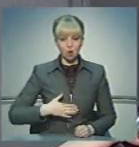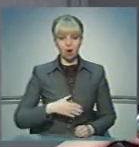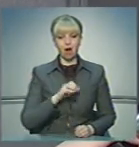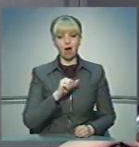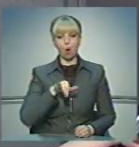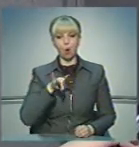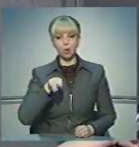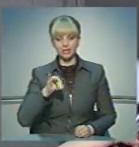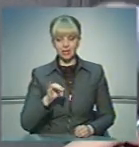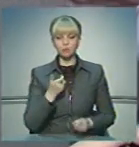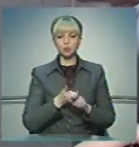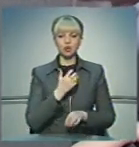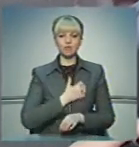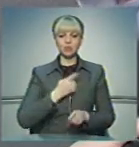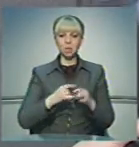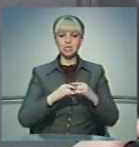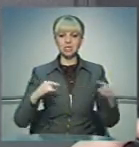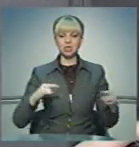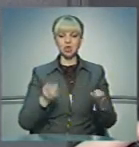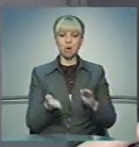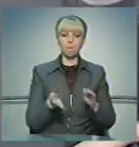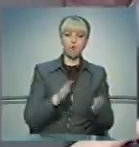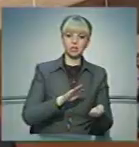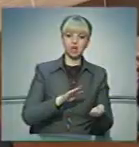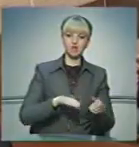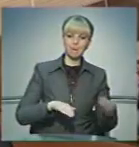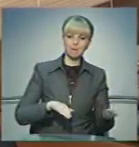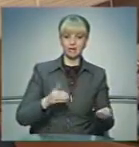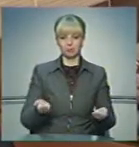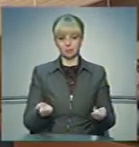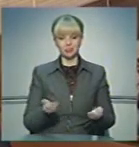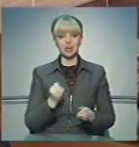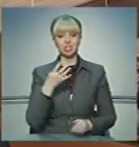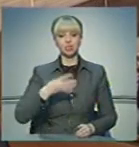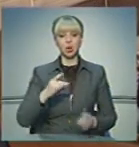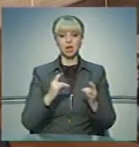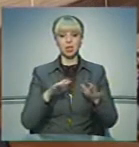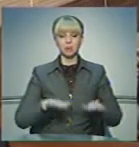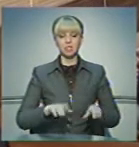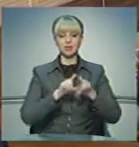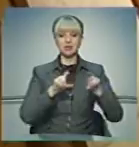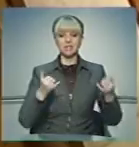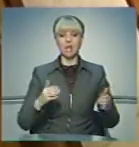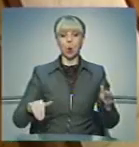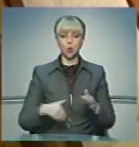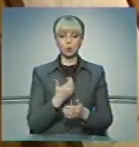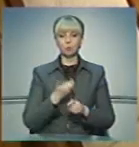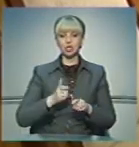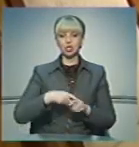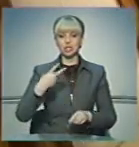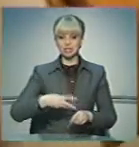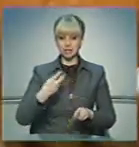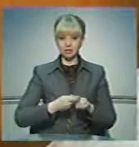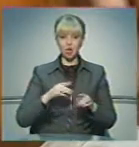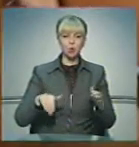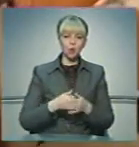аорти, дуже важливо, щоб стіл ще повертався в бік. Із 40 ліжкомісць у відділенні нині оновлено вже більше 30. Це